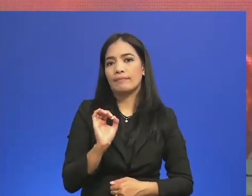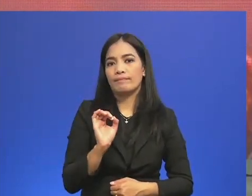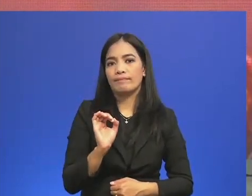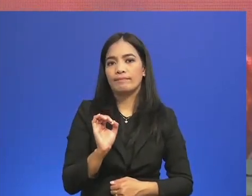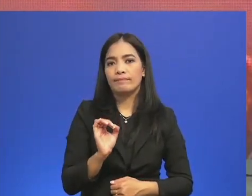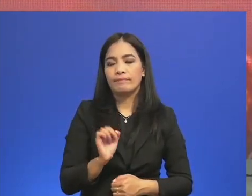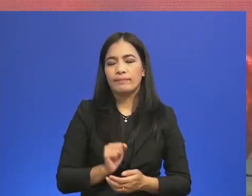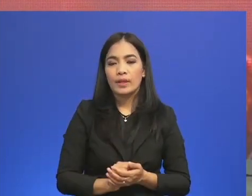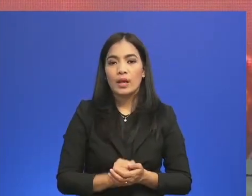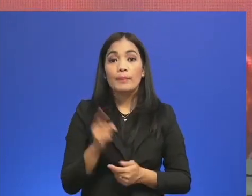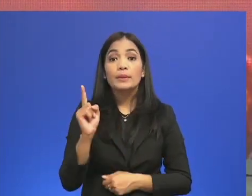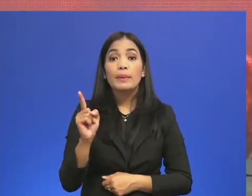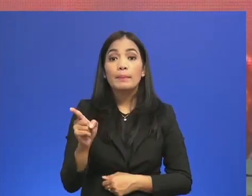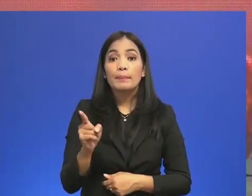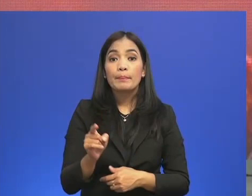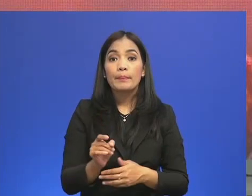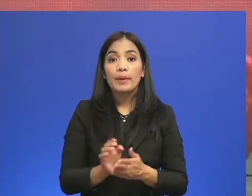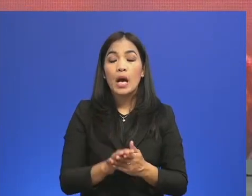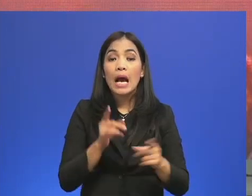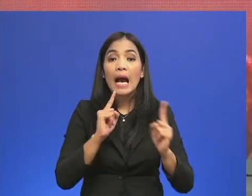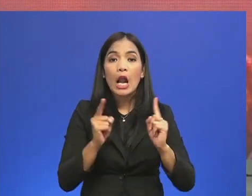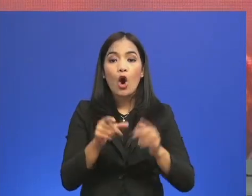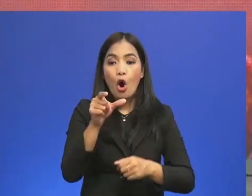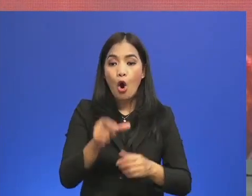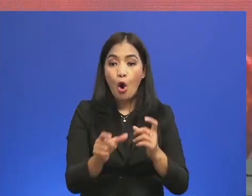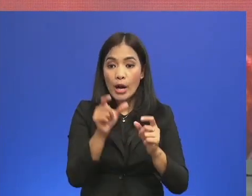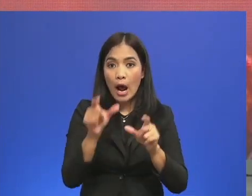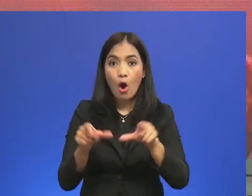Sebab kalau orang yang hidupnya bercela,